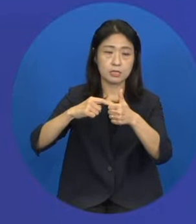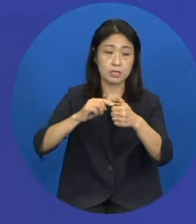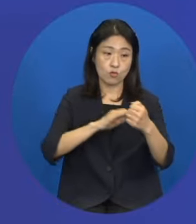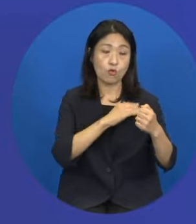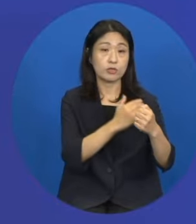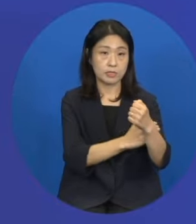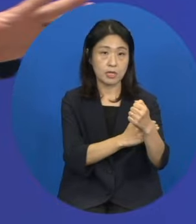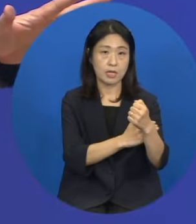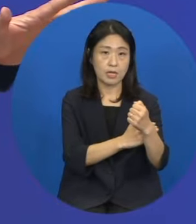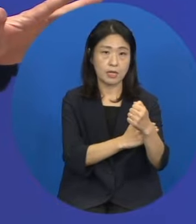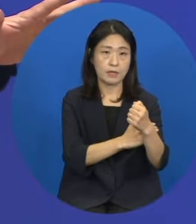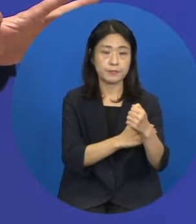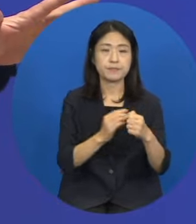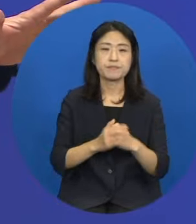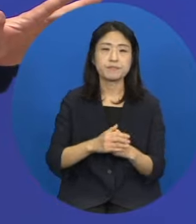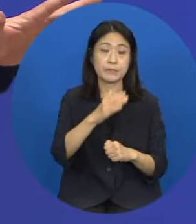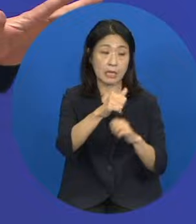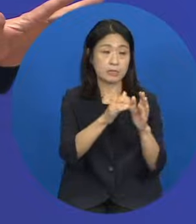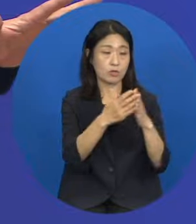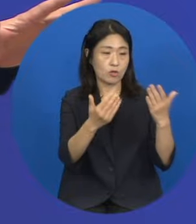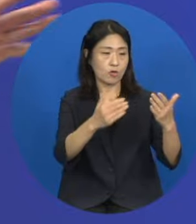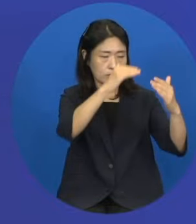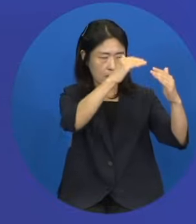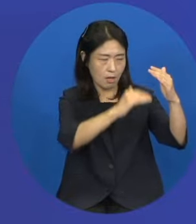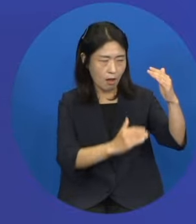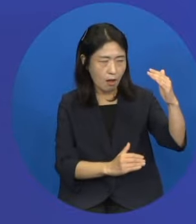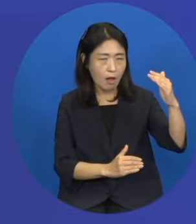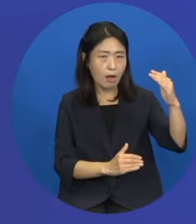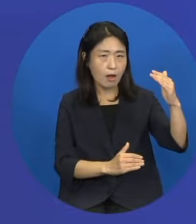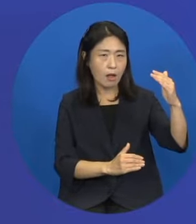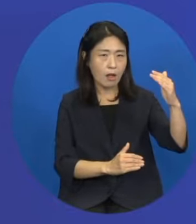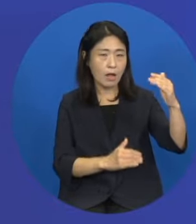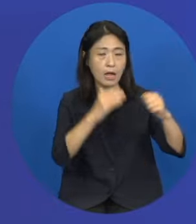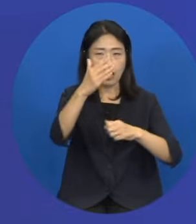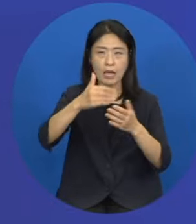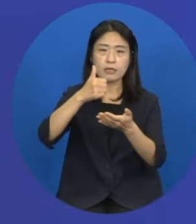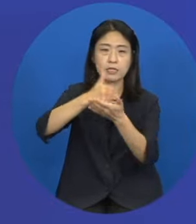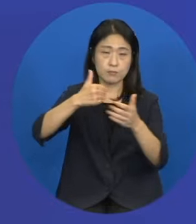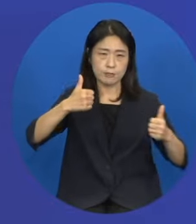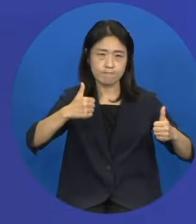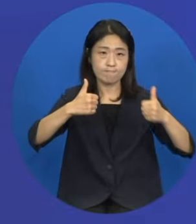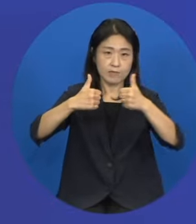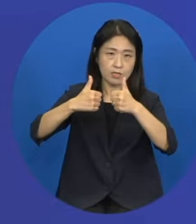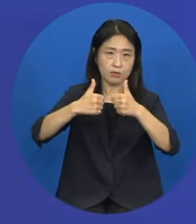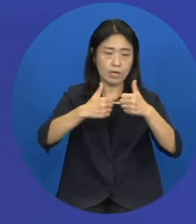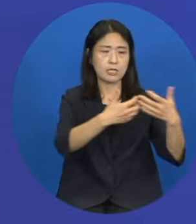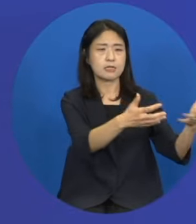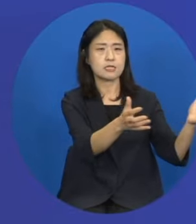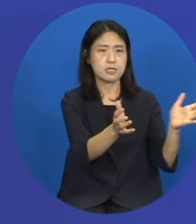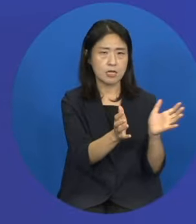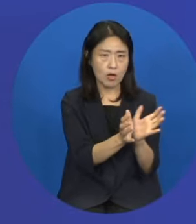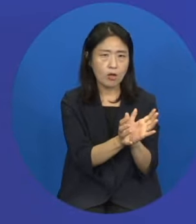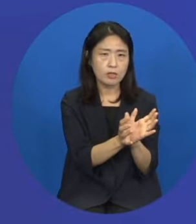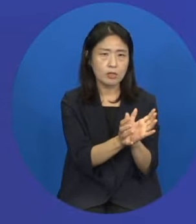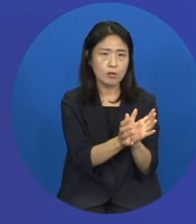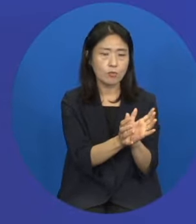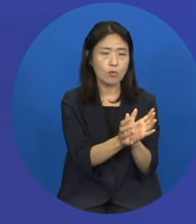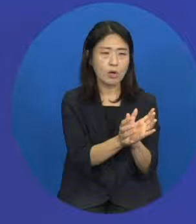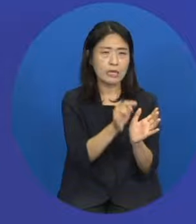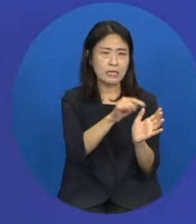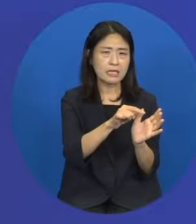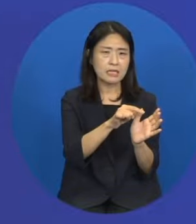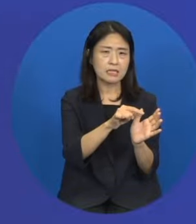여러분 성경 전체에서 늘 하나님을 대적하는 세력은 모습과 형태와